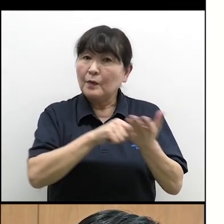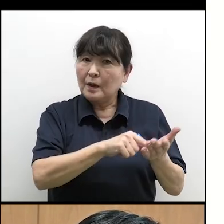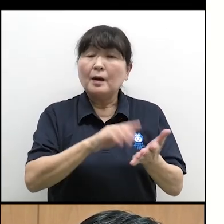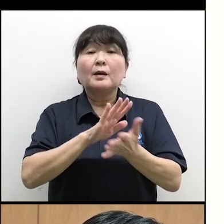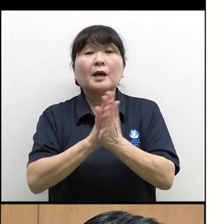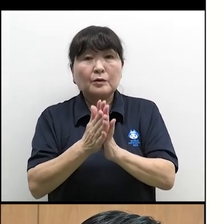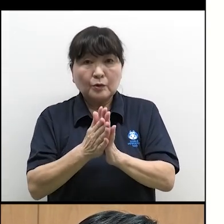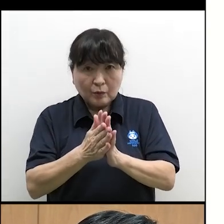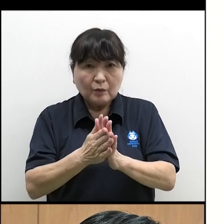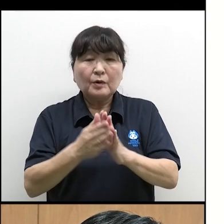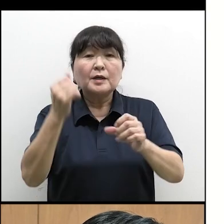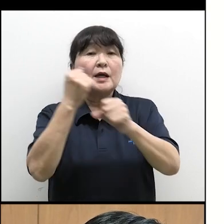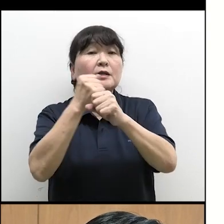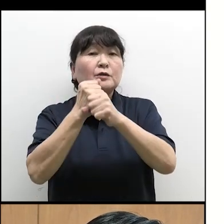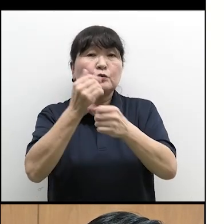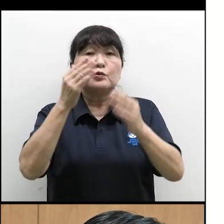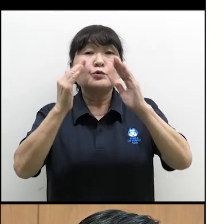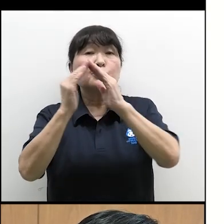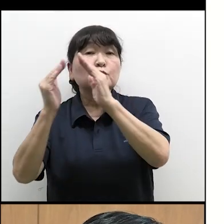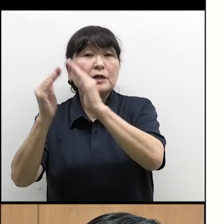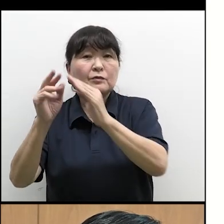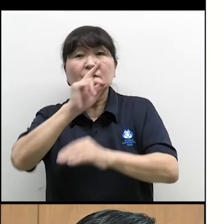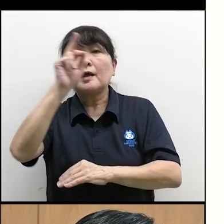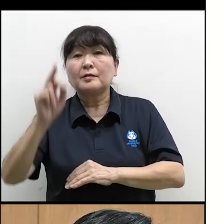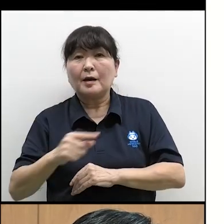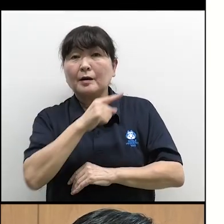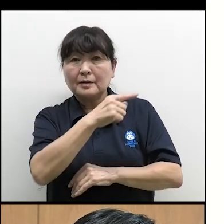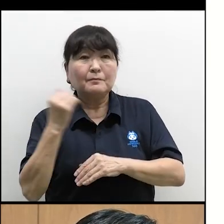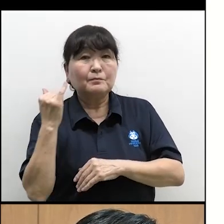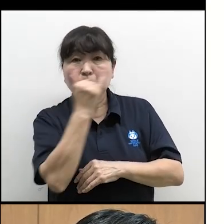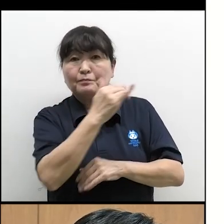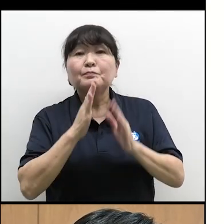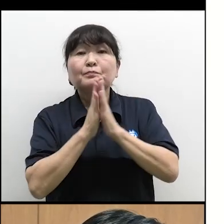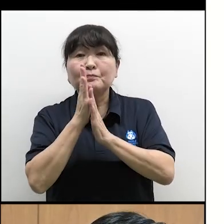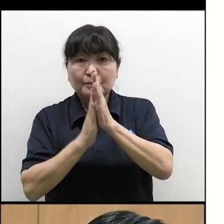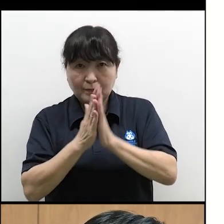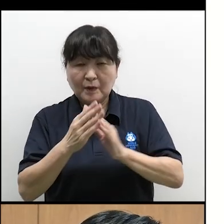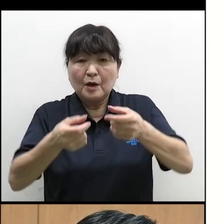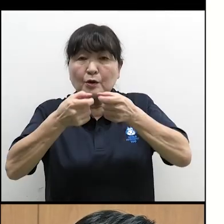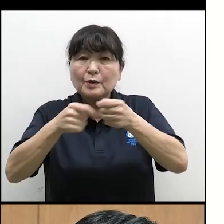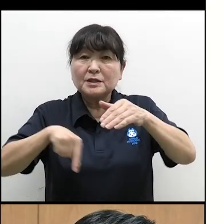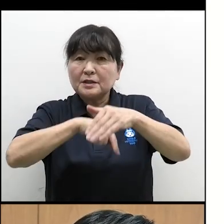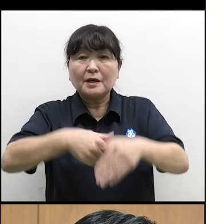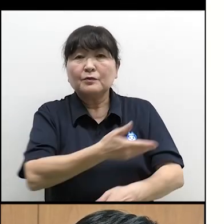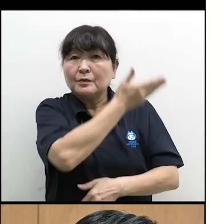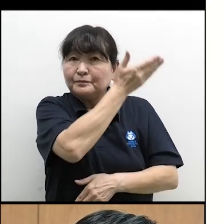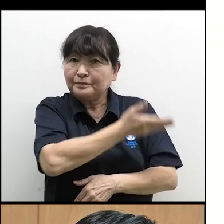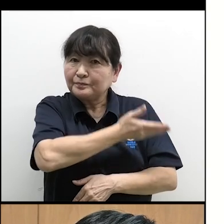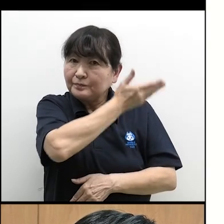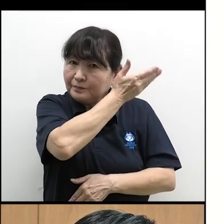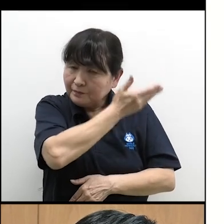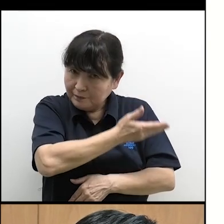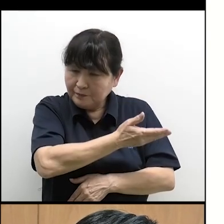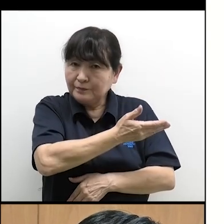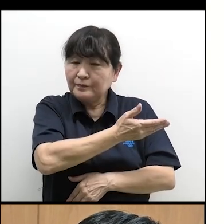ターでございますので、よろしくお願いいたします。詳しくはホームページ等をご覧ください。またその耐震診断で